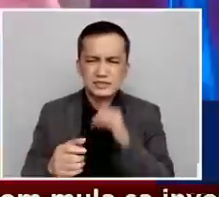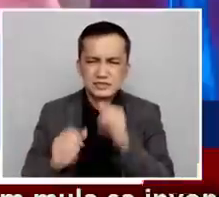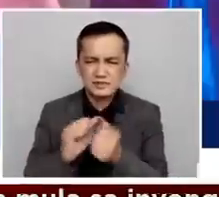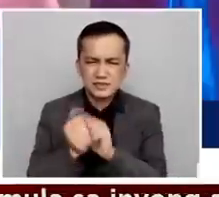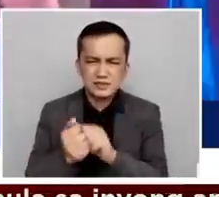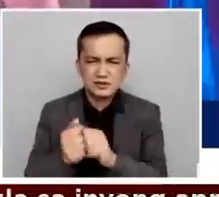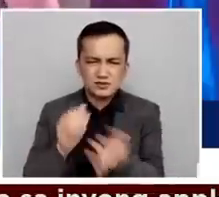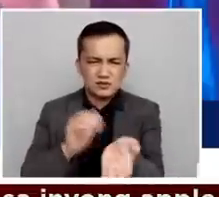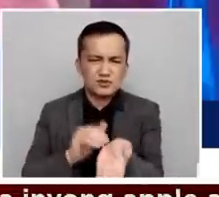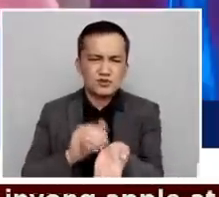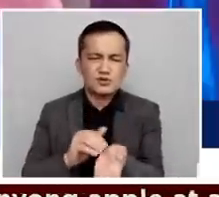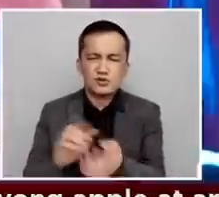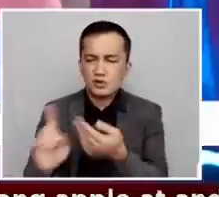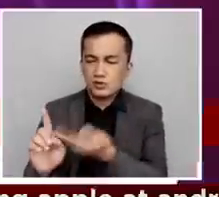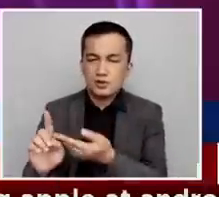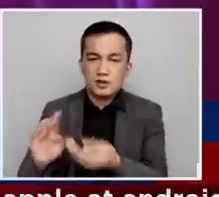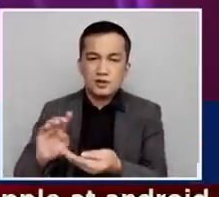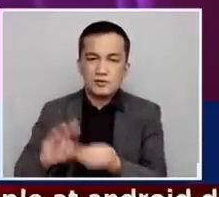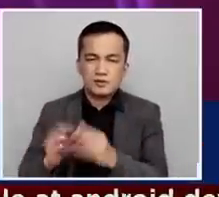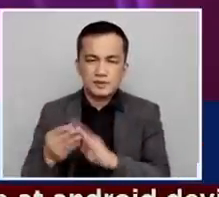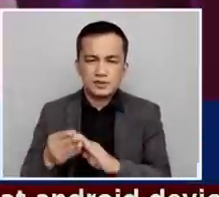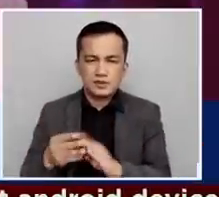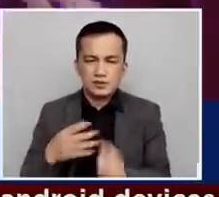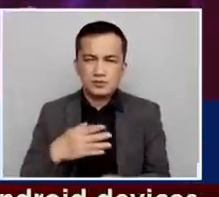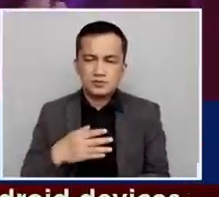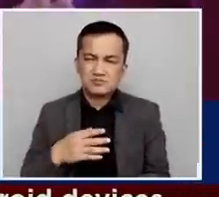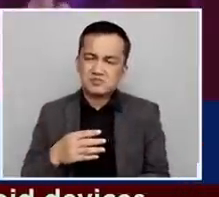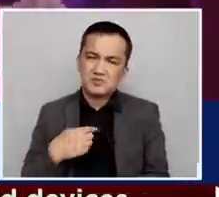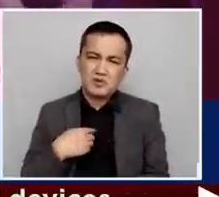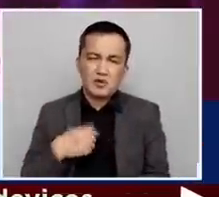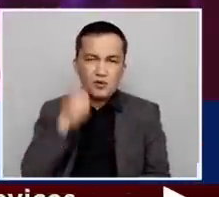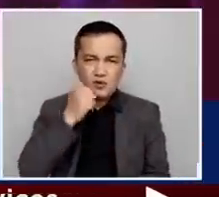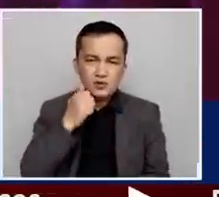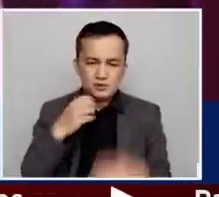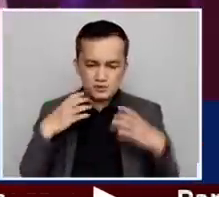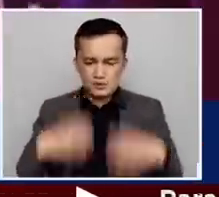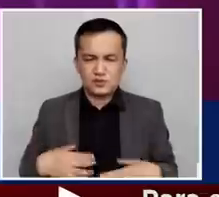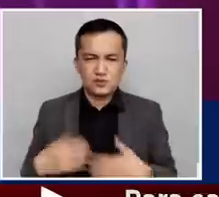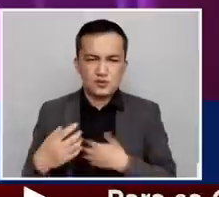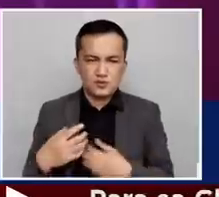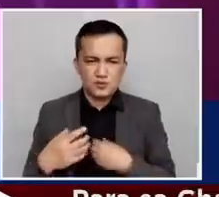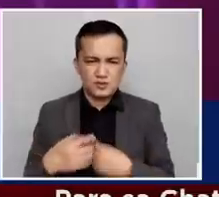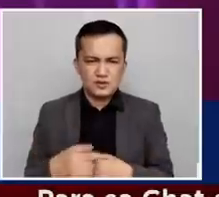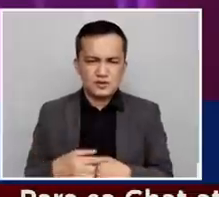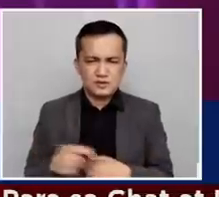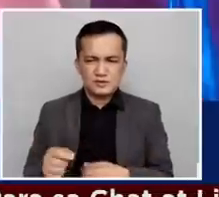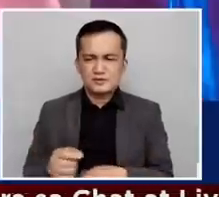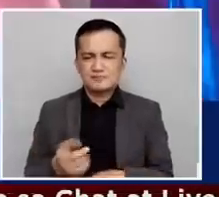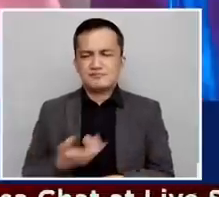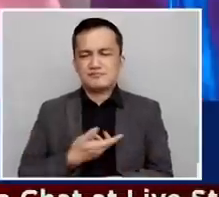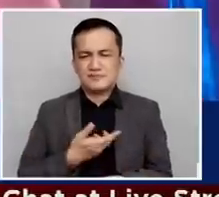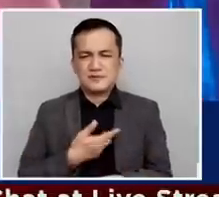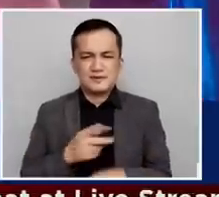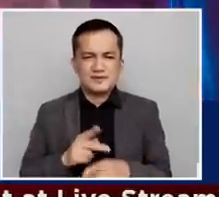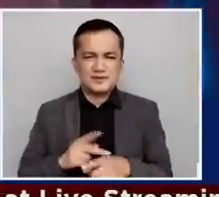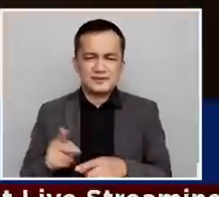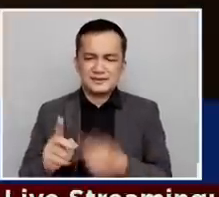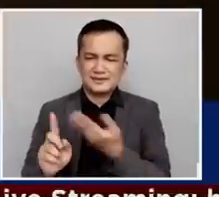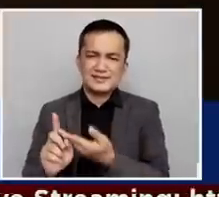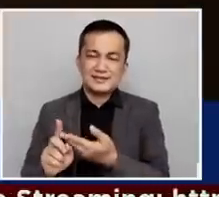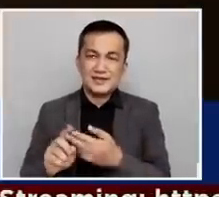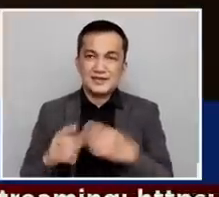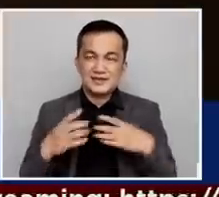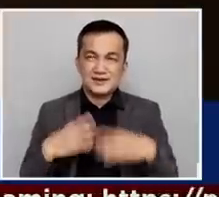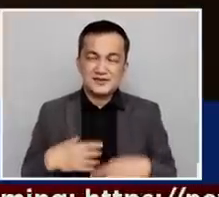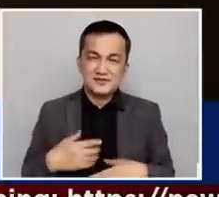ko, they get to wear a white coat all the time. Yung seal of their profession. Pero ako, I get to wear a white